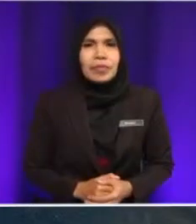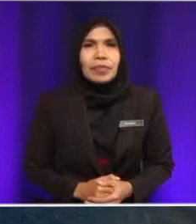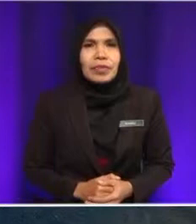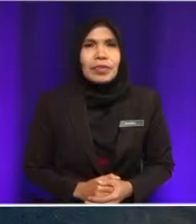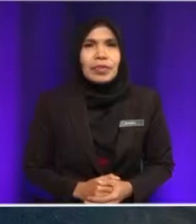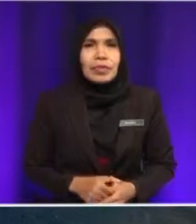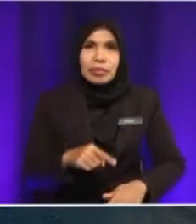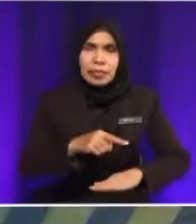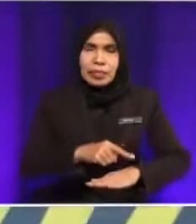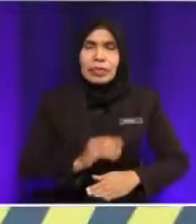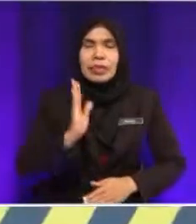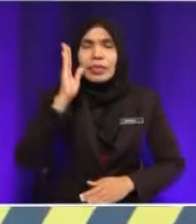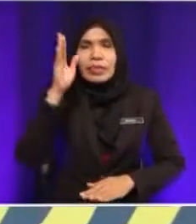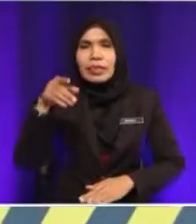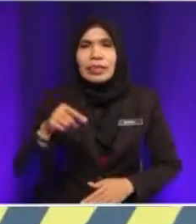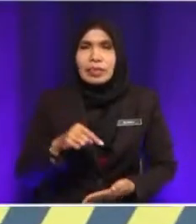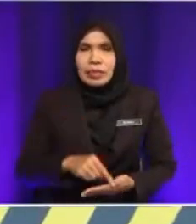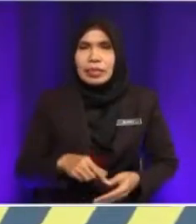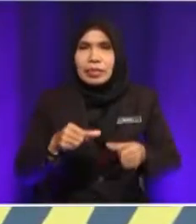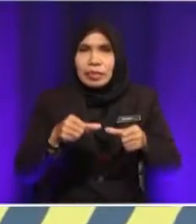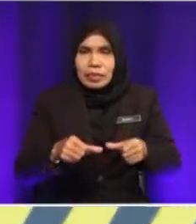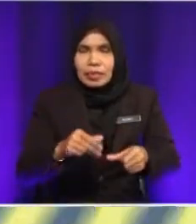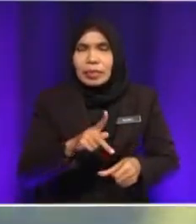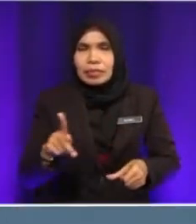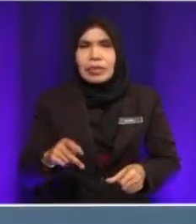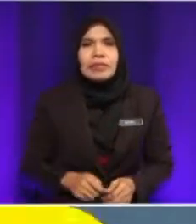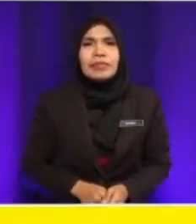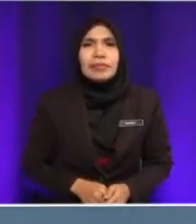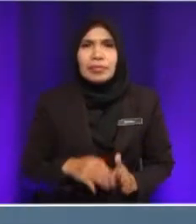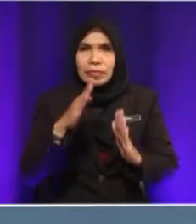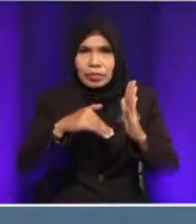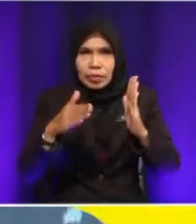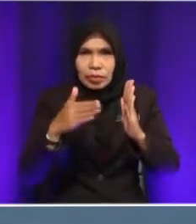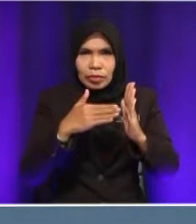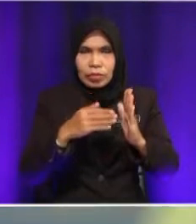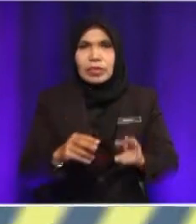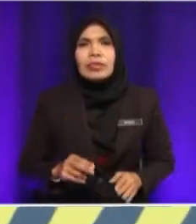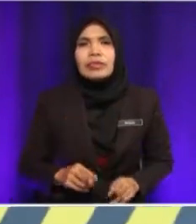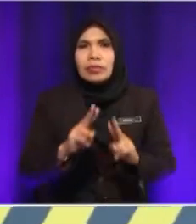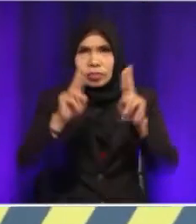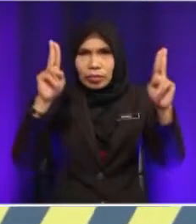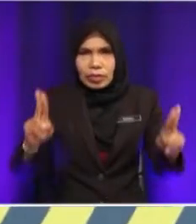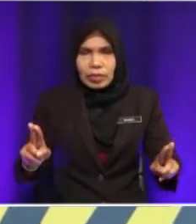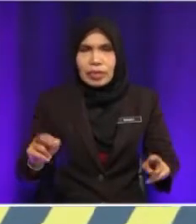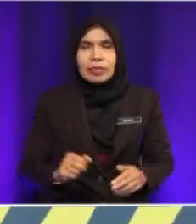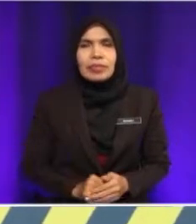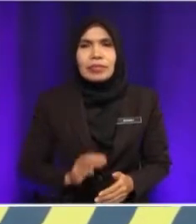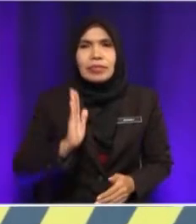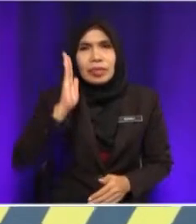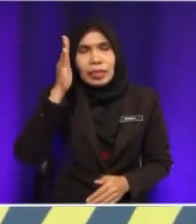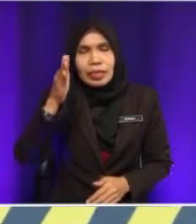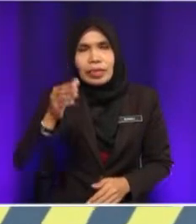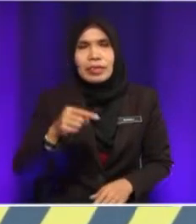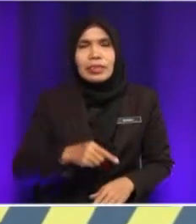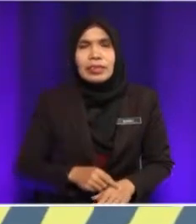ditetapkan oleh Kementerian tetapi di jadwal pemesanan atau jadwal ujian itu akan diselaraskan di